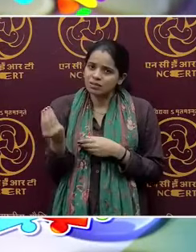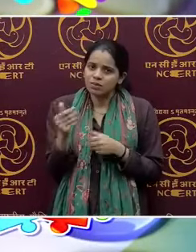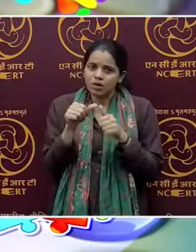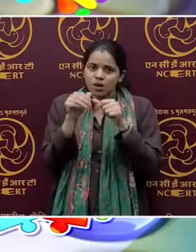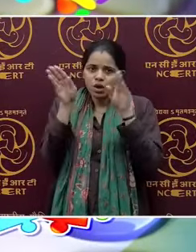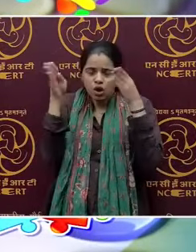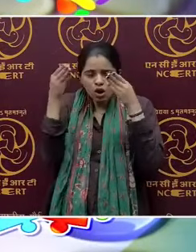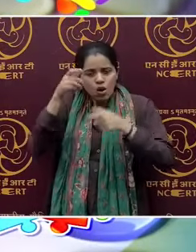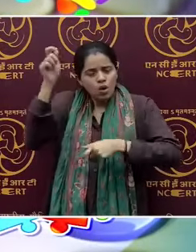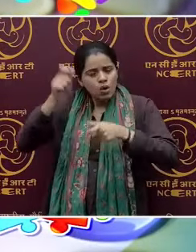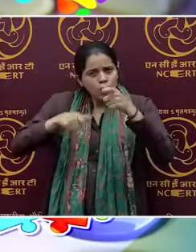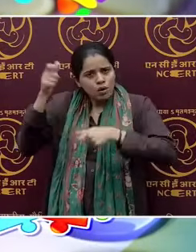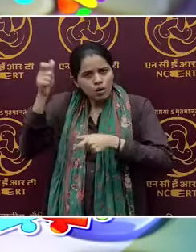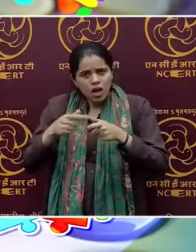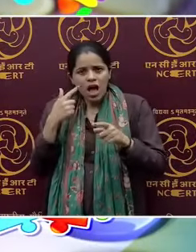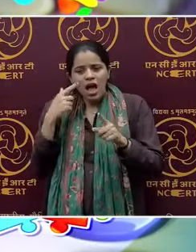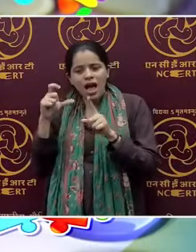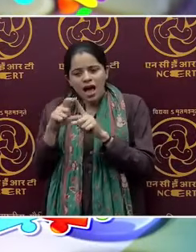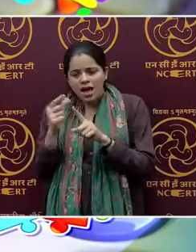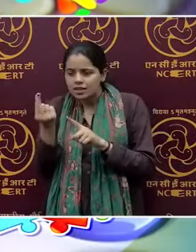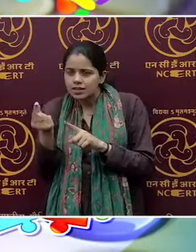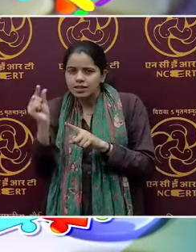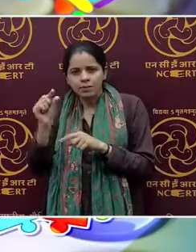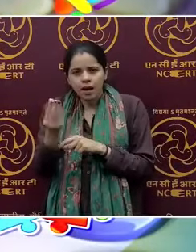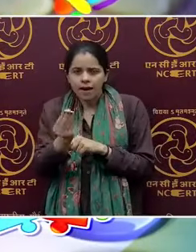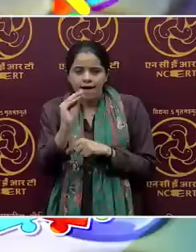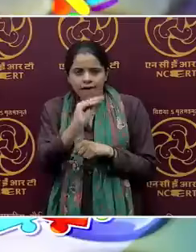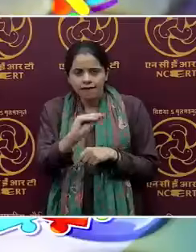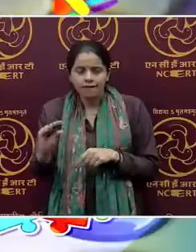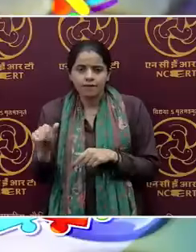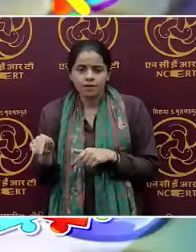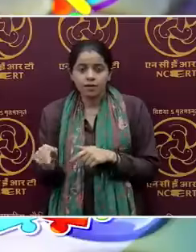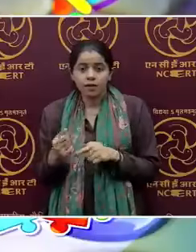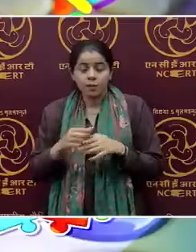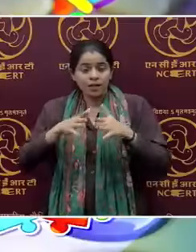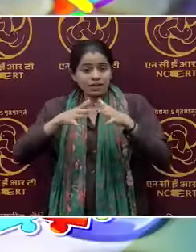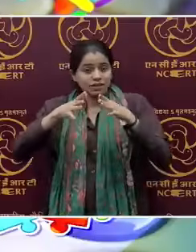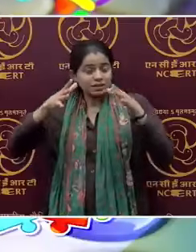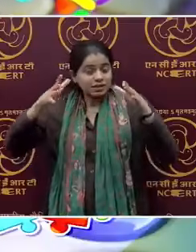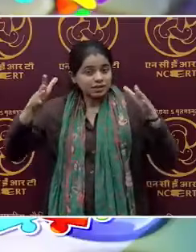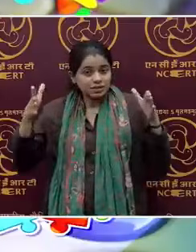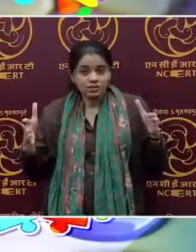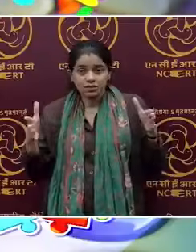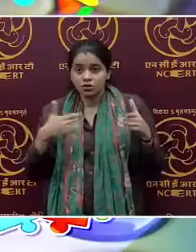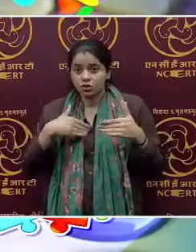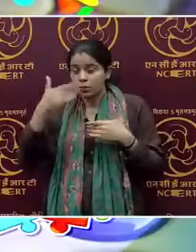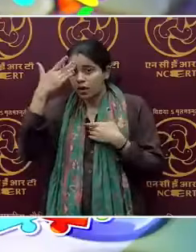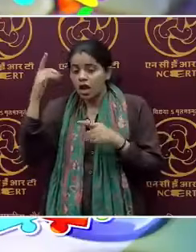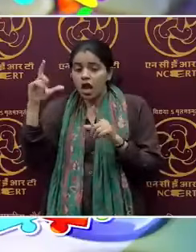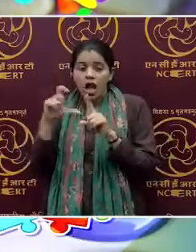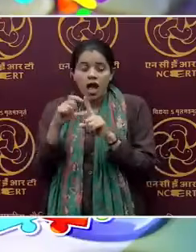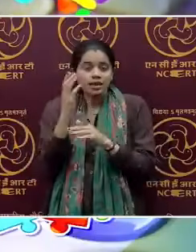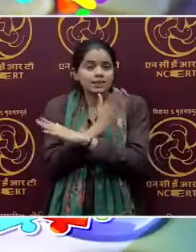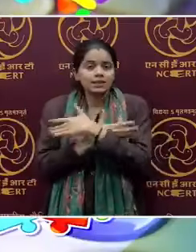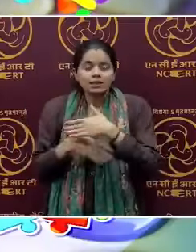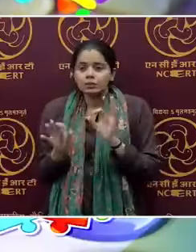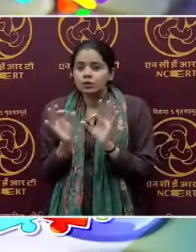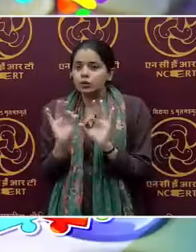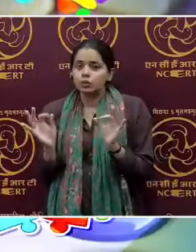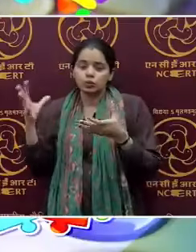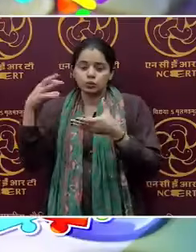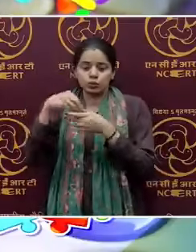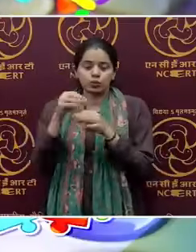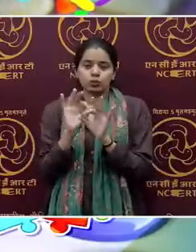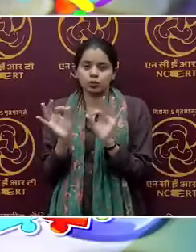ऑटिस्टिक पॉपुलेशन में भी इंटेलेक्चुअल डिसेबिलिटी है. बट द वास्ट मेजॉरिटी ऑफ देम डू नॉट हैव इंटेलेक्चुअल डिसेबिलिटी, बट